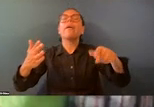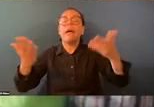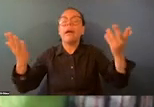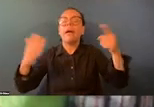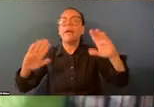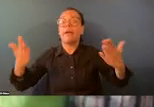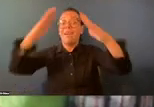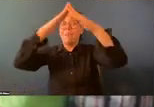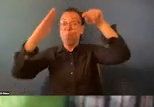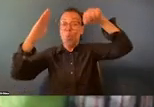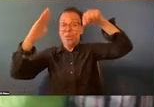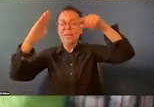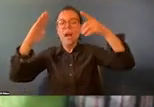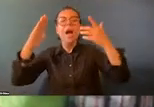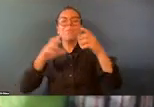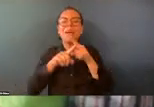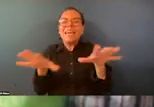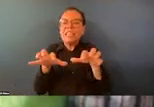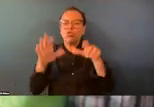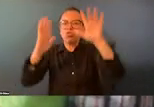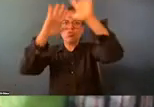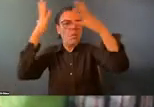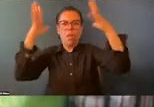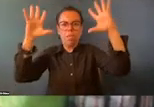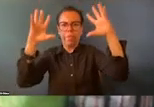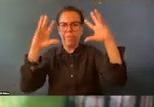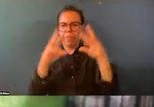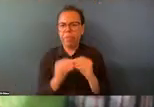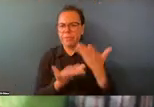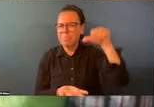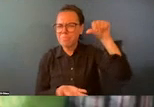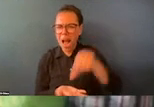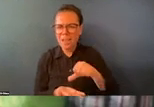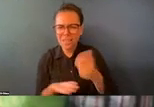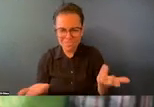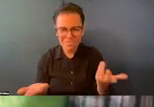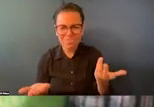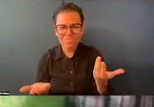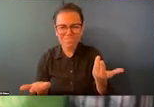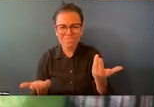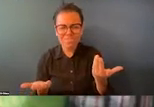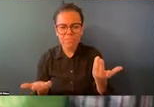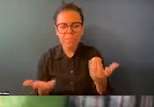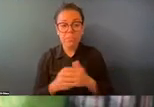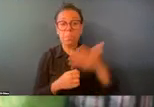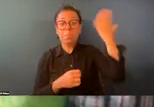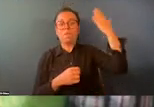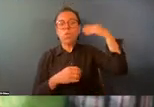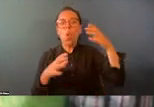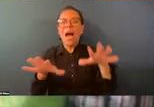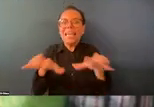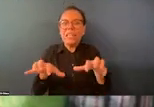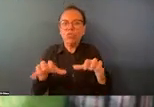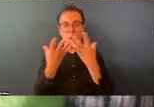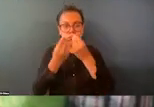приводились к глицинальным селам, приводили. Также были засухи, очень достаточно аномальные засухи.